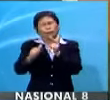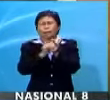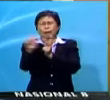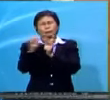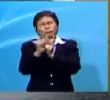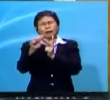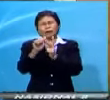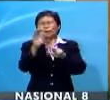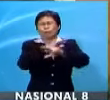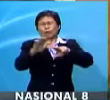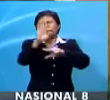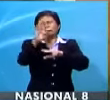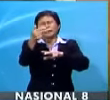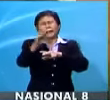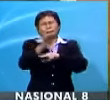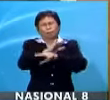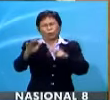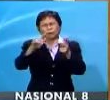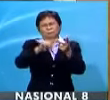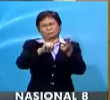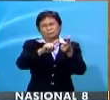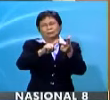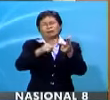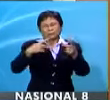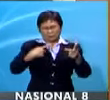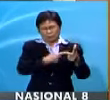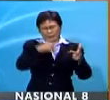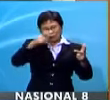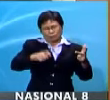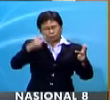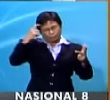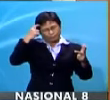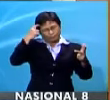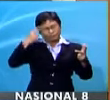Which is not kita pun harus